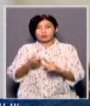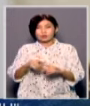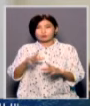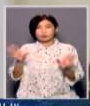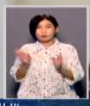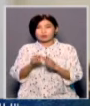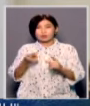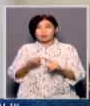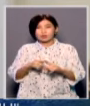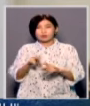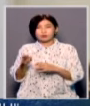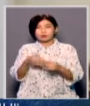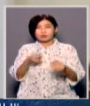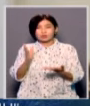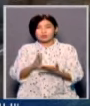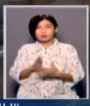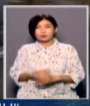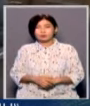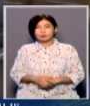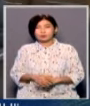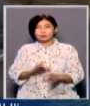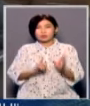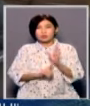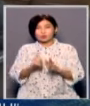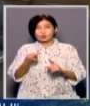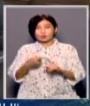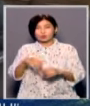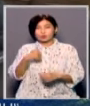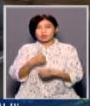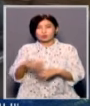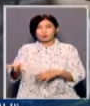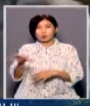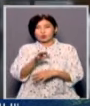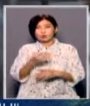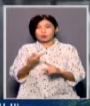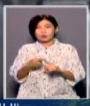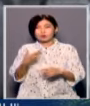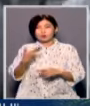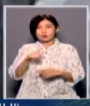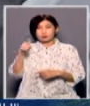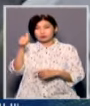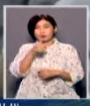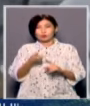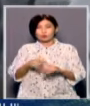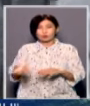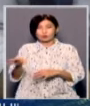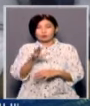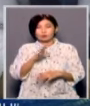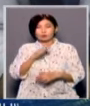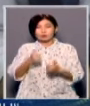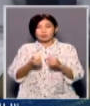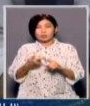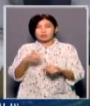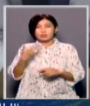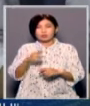месте собраны квалифицированные специалисты. Стартовавший по инициативе главы области в преддверии 30-летия независимости страны марафон